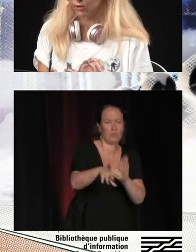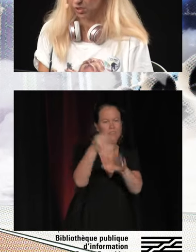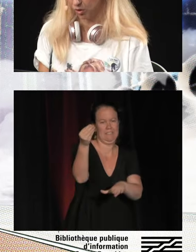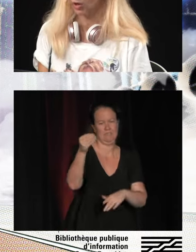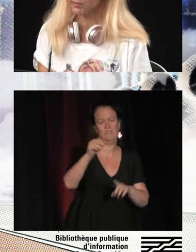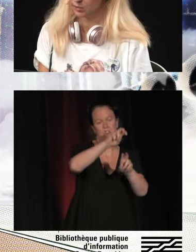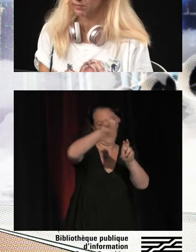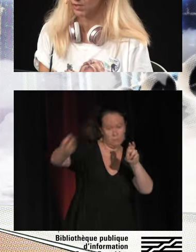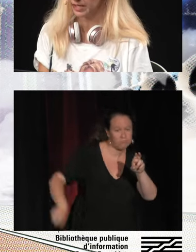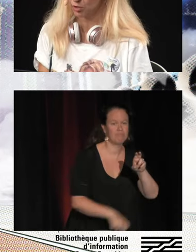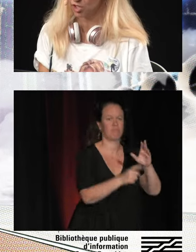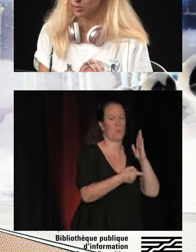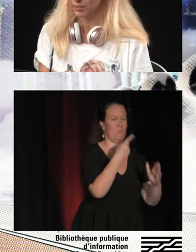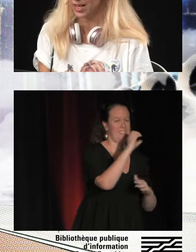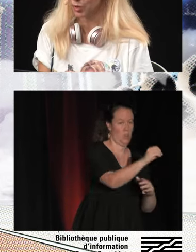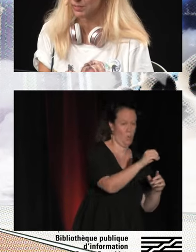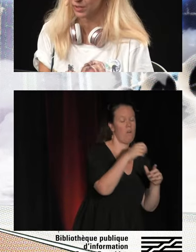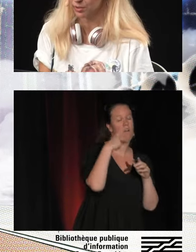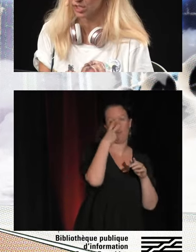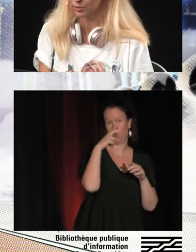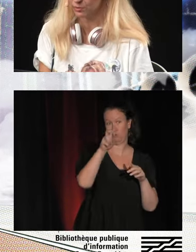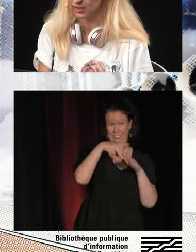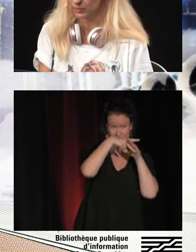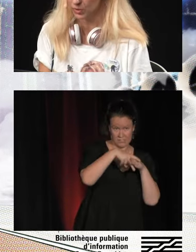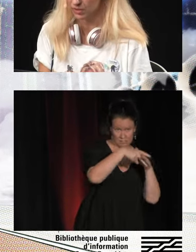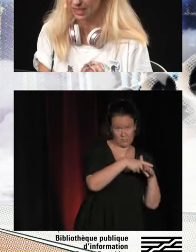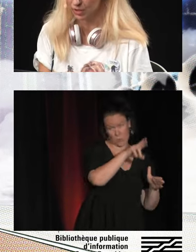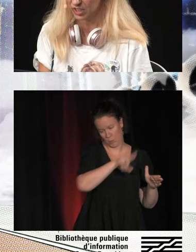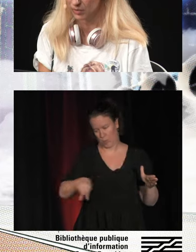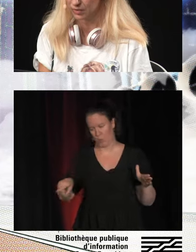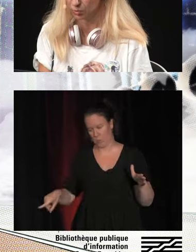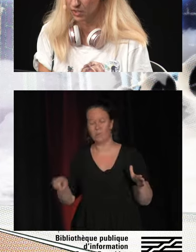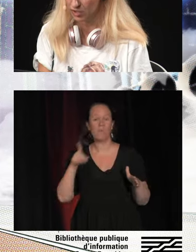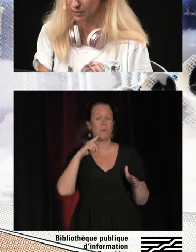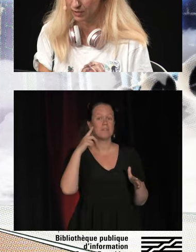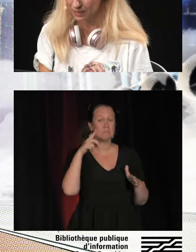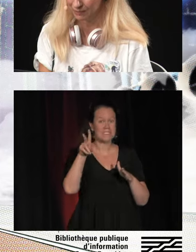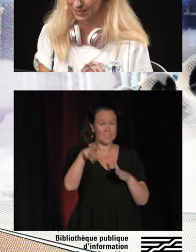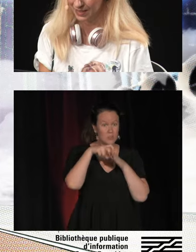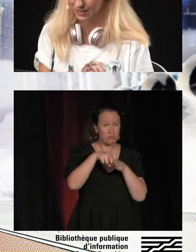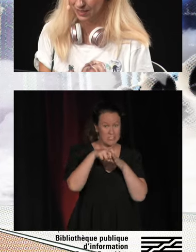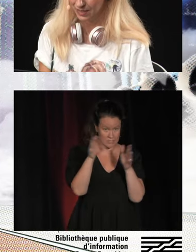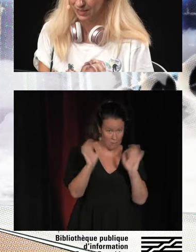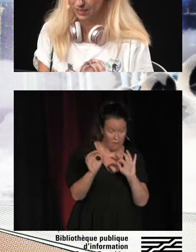Pour pouvoir ensuite refaire le niveau et aller rechercher Yoshi. Parce que là, le problème, c'est que je n'ai plus qu'une vie. Donc ça veut dire qu'après, je game over. Donc